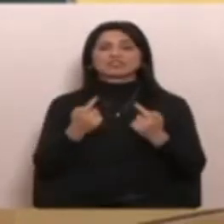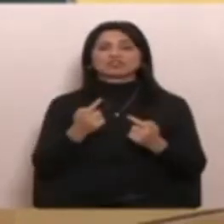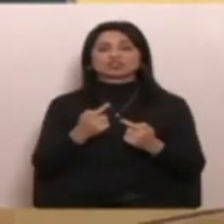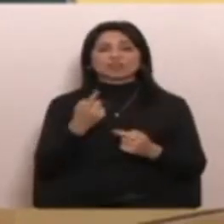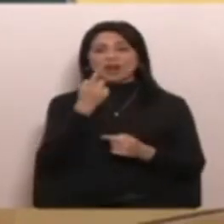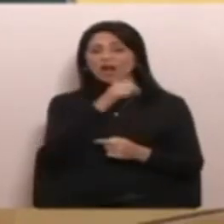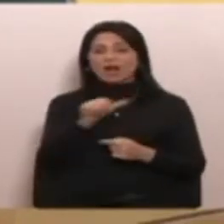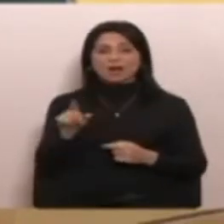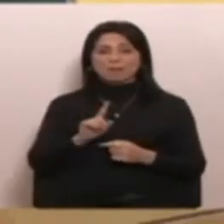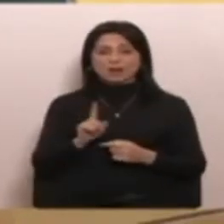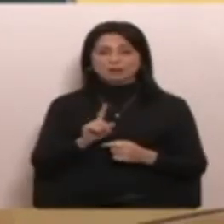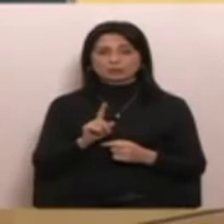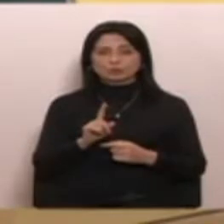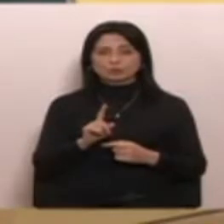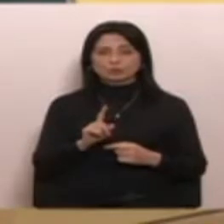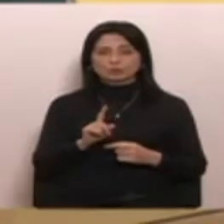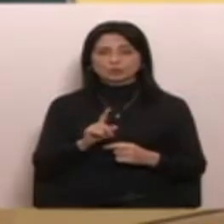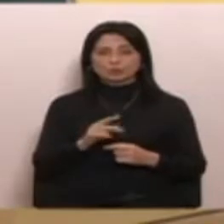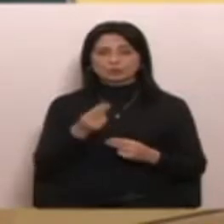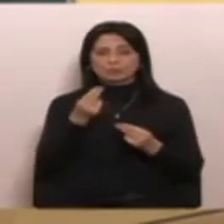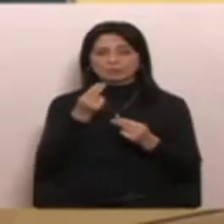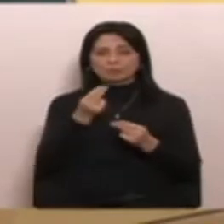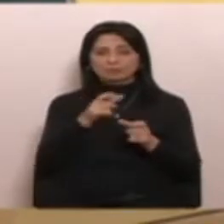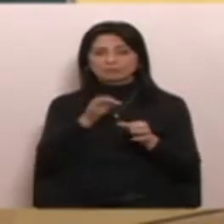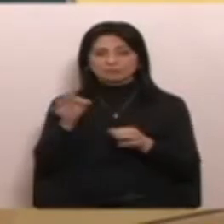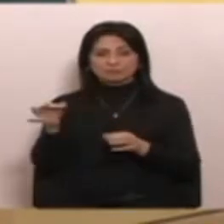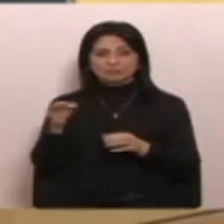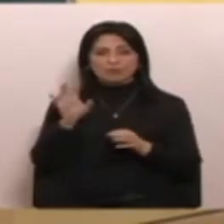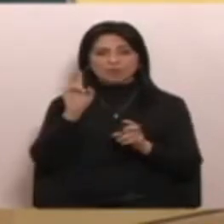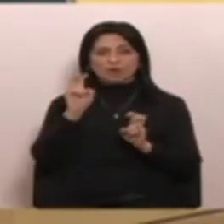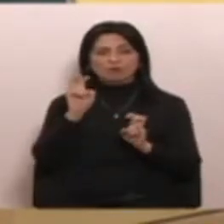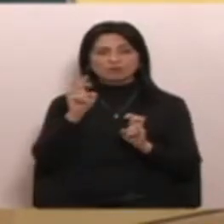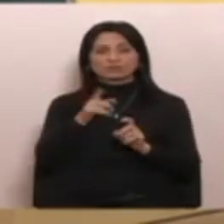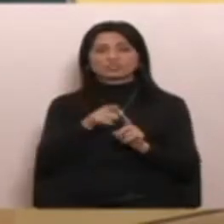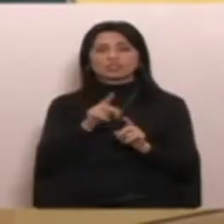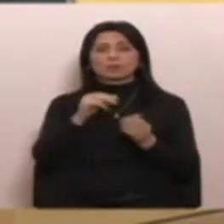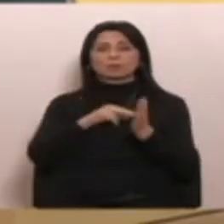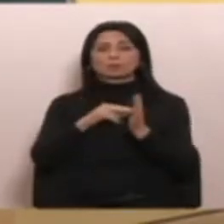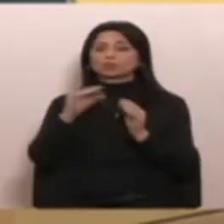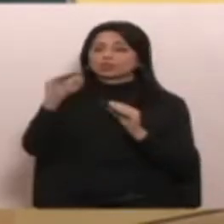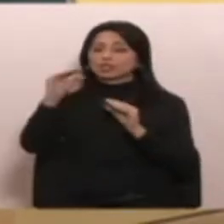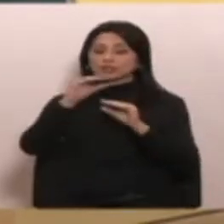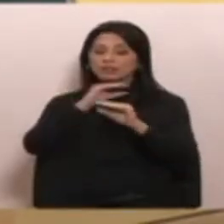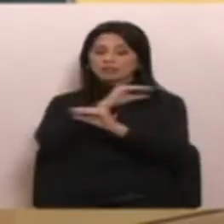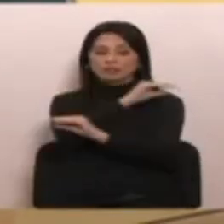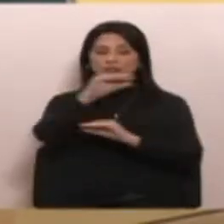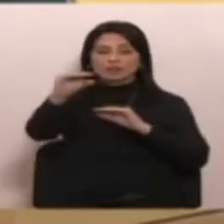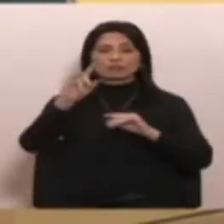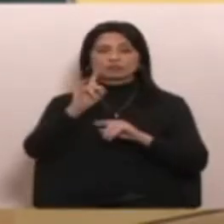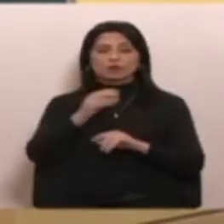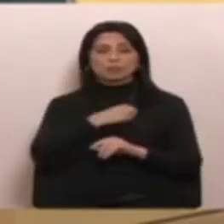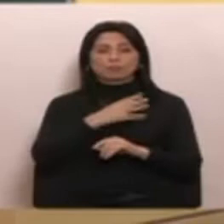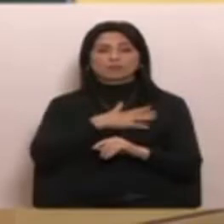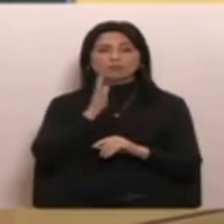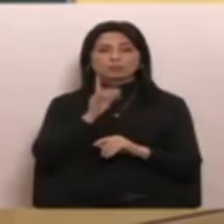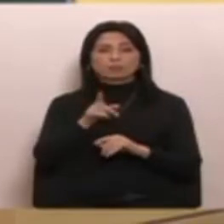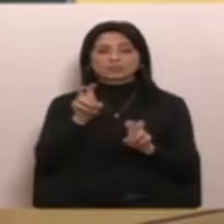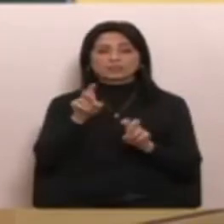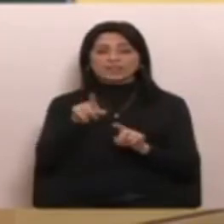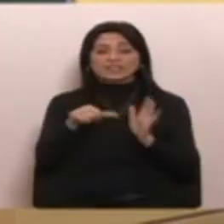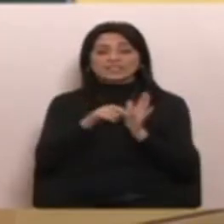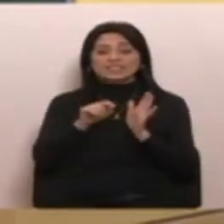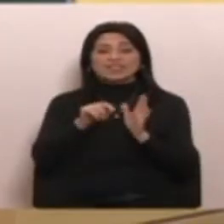მარტო ფისკალური კომპონენტი, ანუ რას მივიღებთ ბიუჯეტში პრივატიზების გზით, არამედ ის